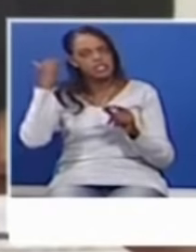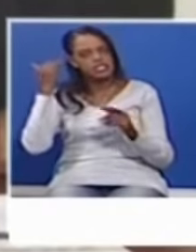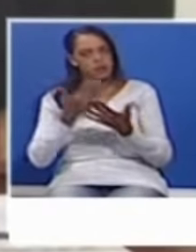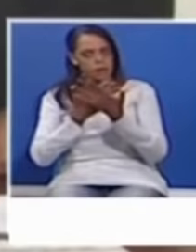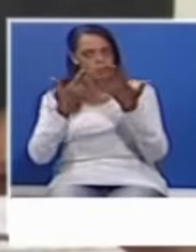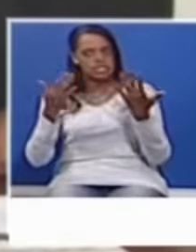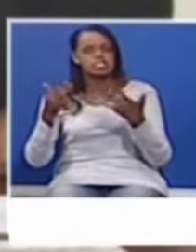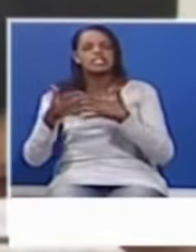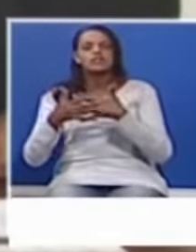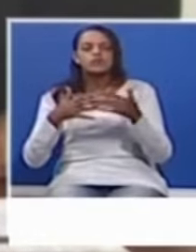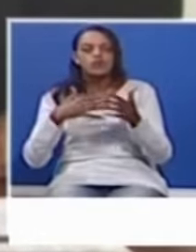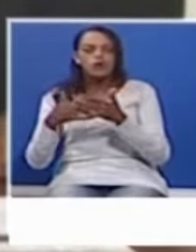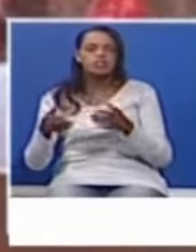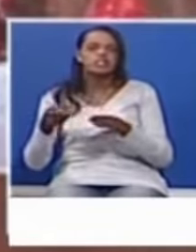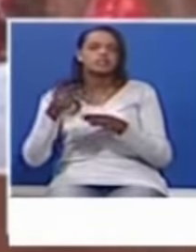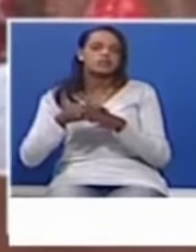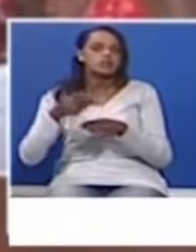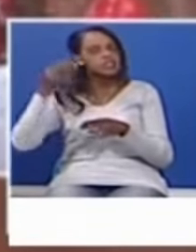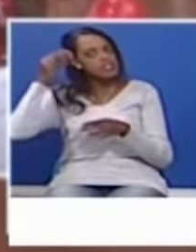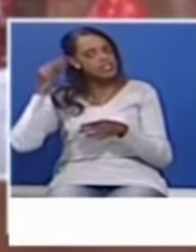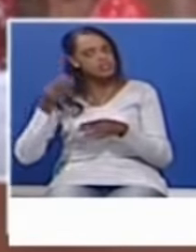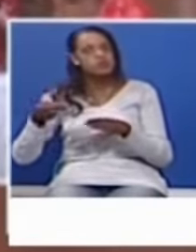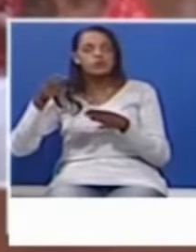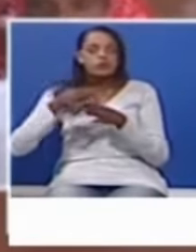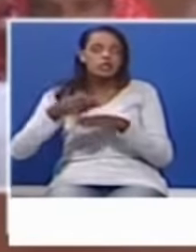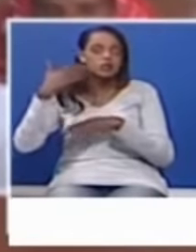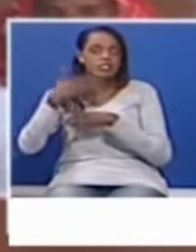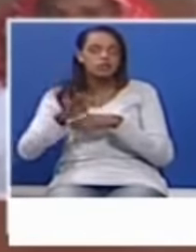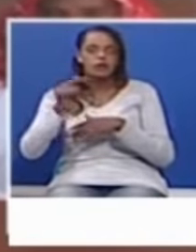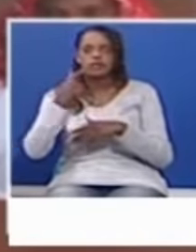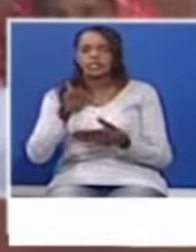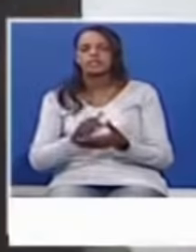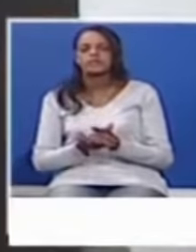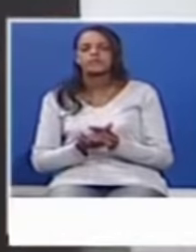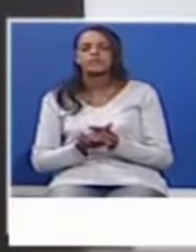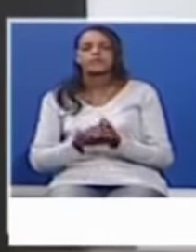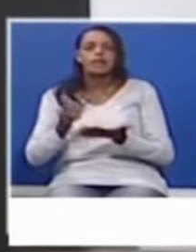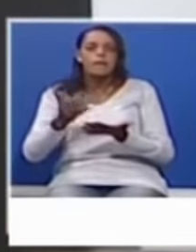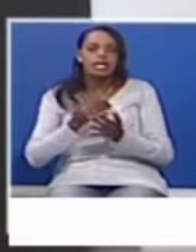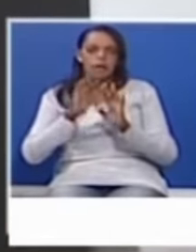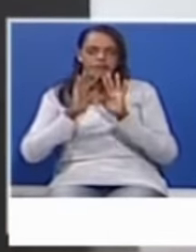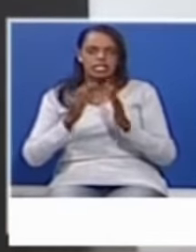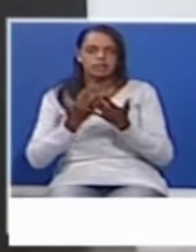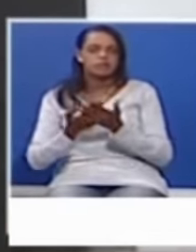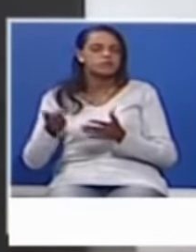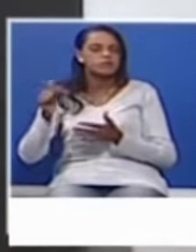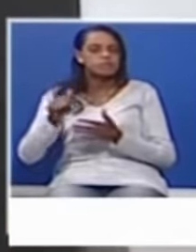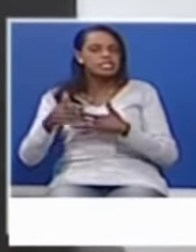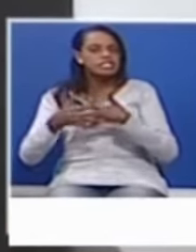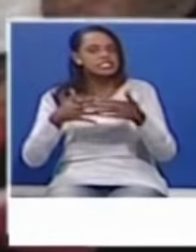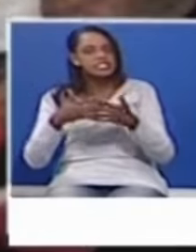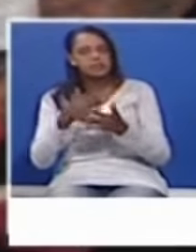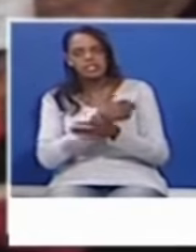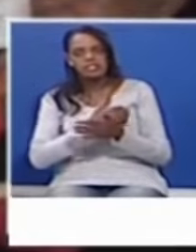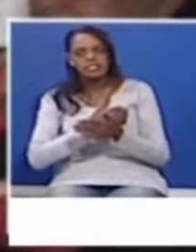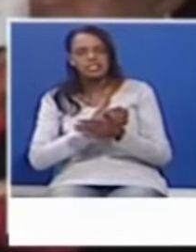ብምግላጽ ተሳትፎን ኣበርክቶን ደቂ ኣንስትዮ ኣብ ምዕቃቡን ምዕዛዙን ወሳኒ ምዃኑ ገሊጻ ምዕቃብ ሰላም ካብቲ ንምምፃእ ዝተኻየደ ቃልሲ